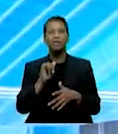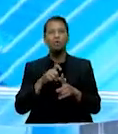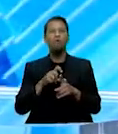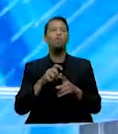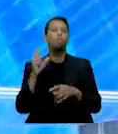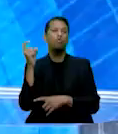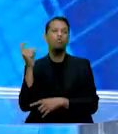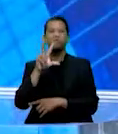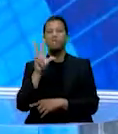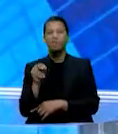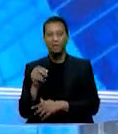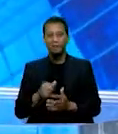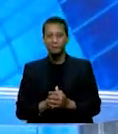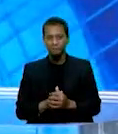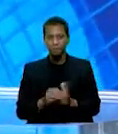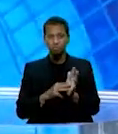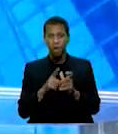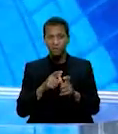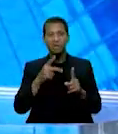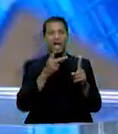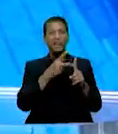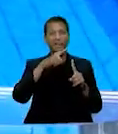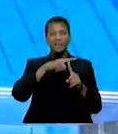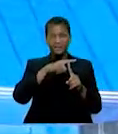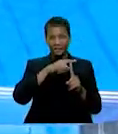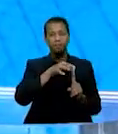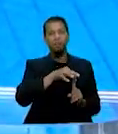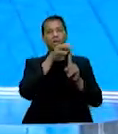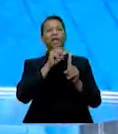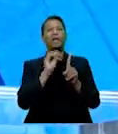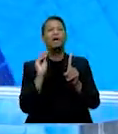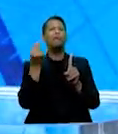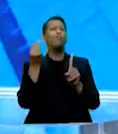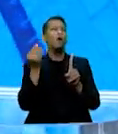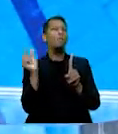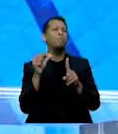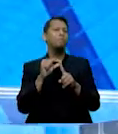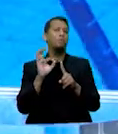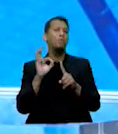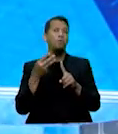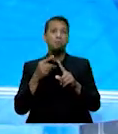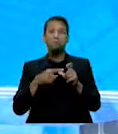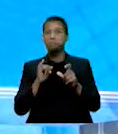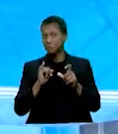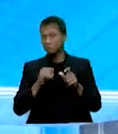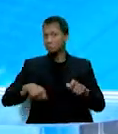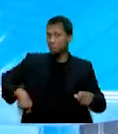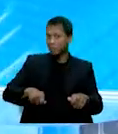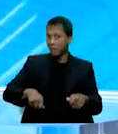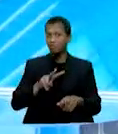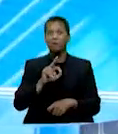Jawa Barat. Pada munas ini, Haritanu Sudibyo terpilih kembali menjadi Ketua Umum PB POPSI periode 2023